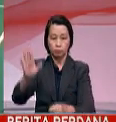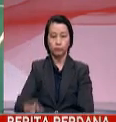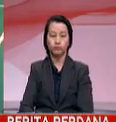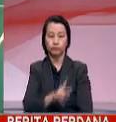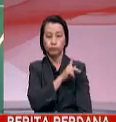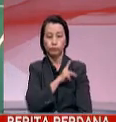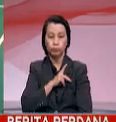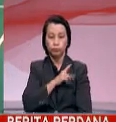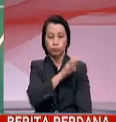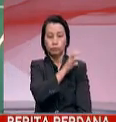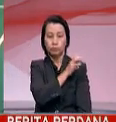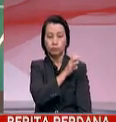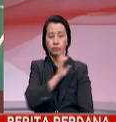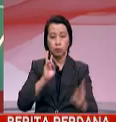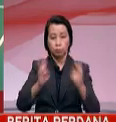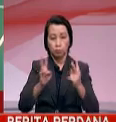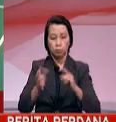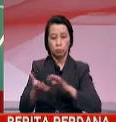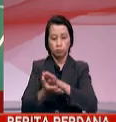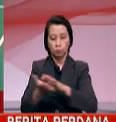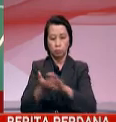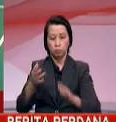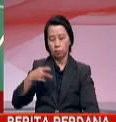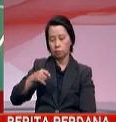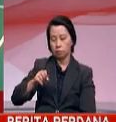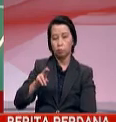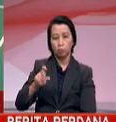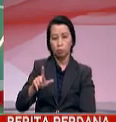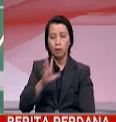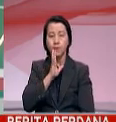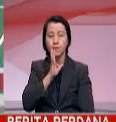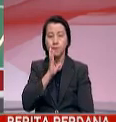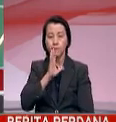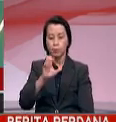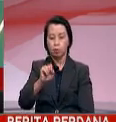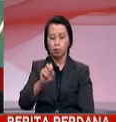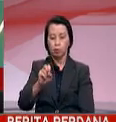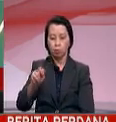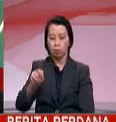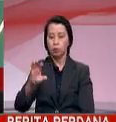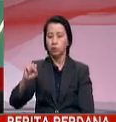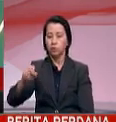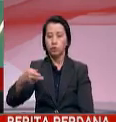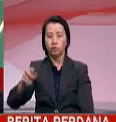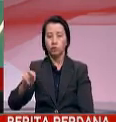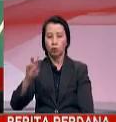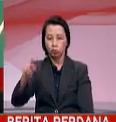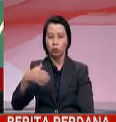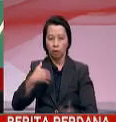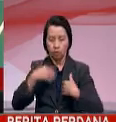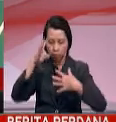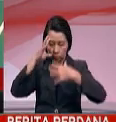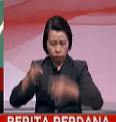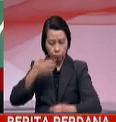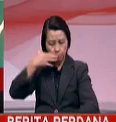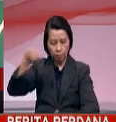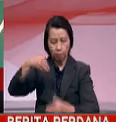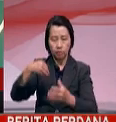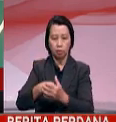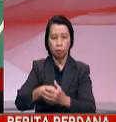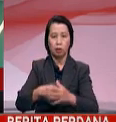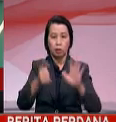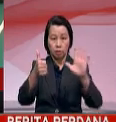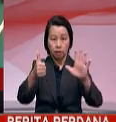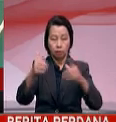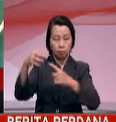Ketua Jurulatih Beregu Campuran Negara Paulus Firman berkata, Soon Huat Shivon perlu menghasilkan keputusan terbaik dalam baki